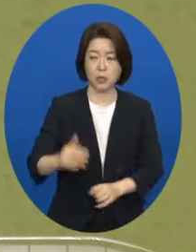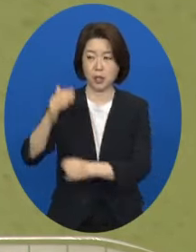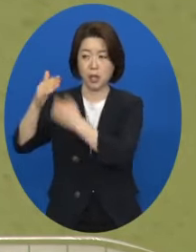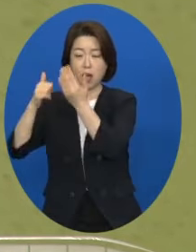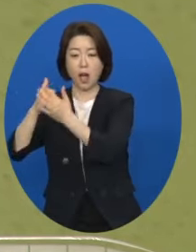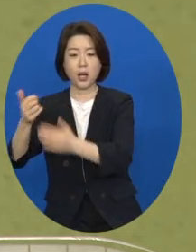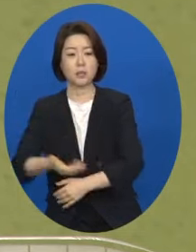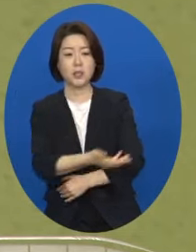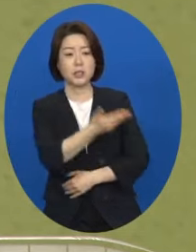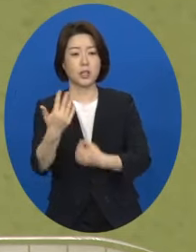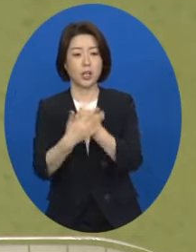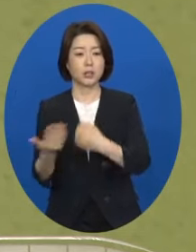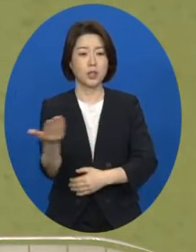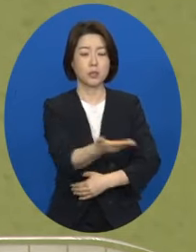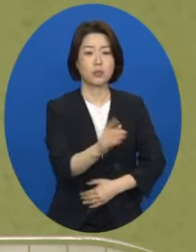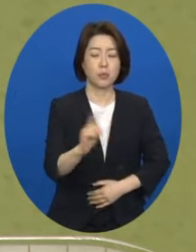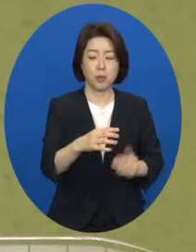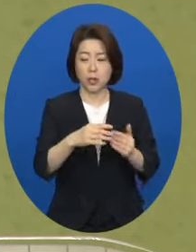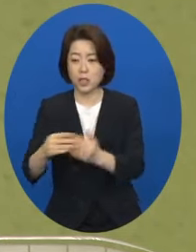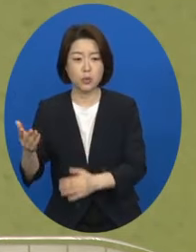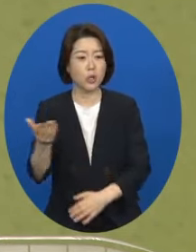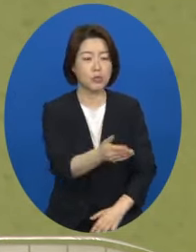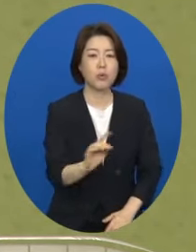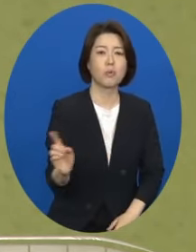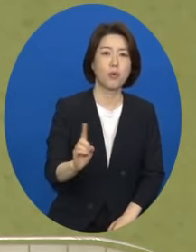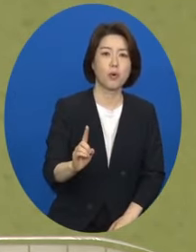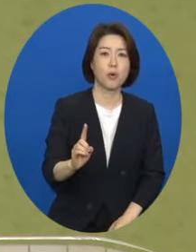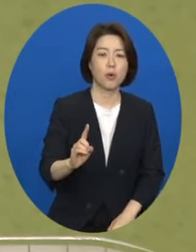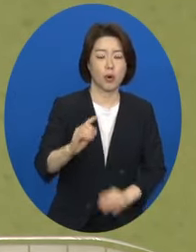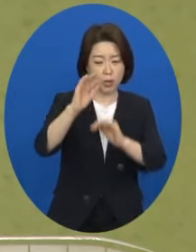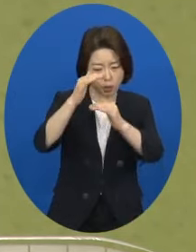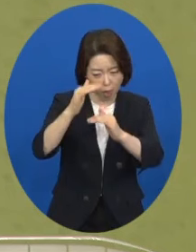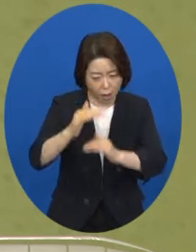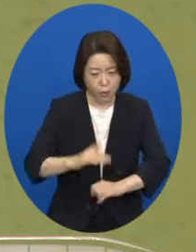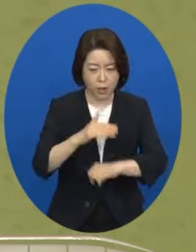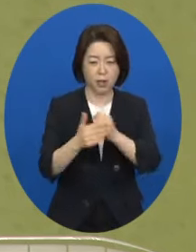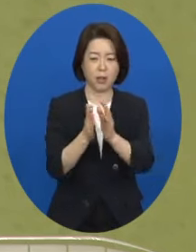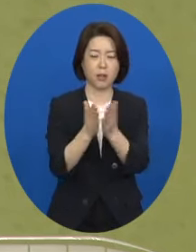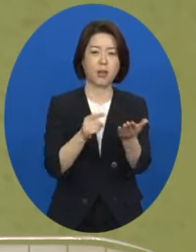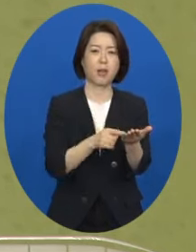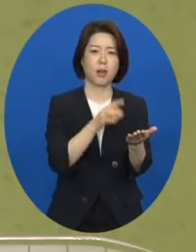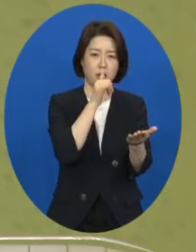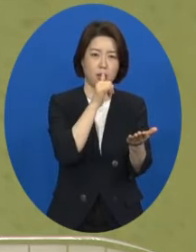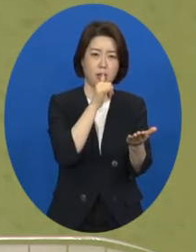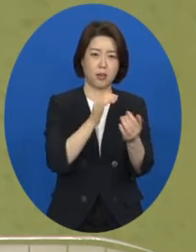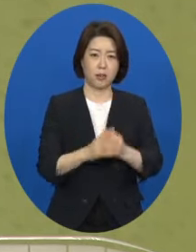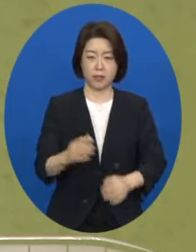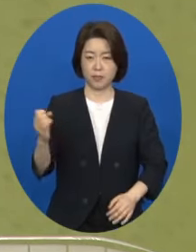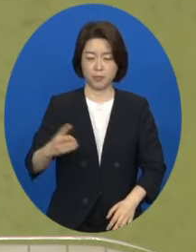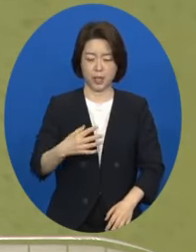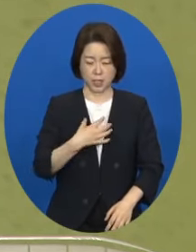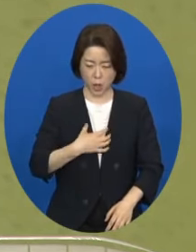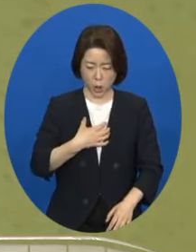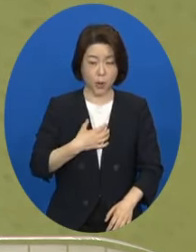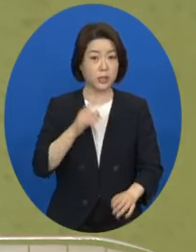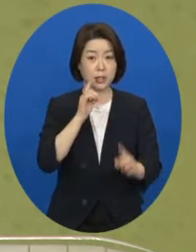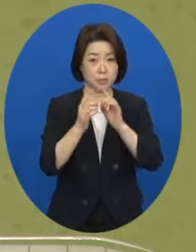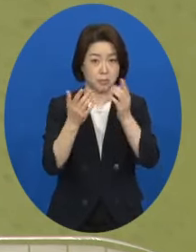어떻게 이들에게 은혜를 주시고 인도하시는가를 보여주는 것이 오늘 본문입니다. 다시 한번 제가 높아지면